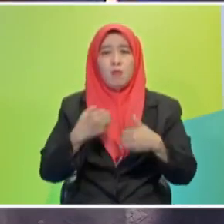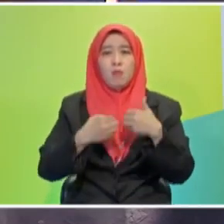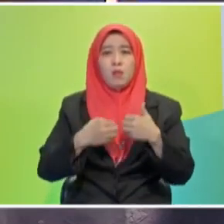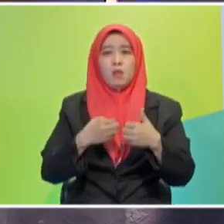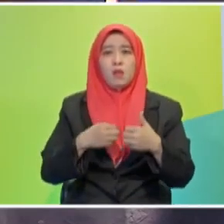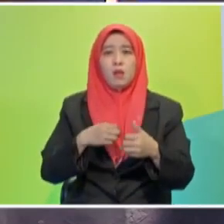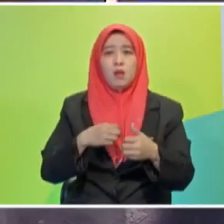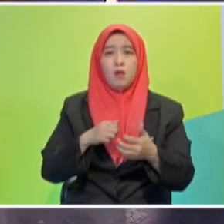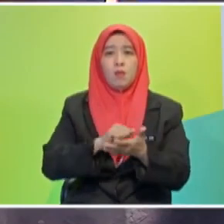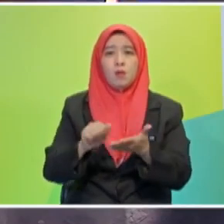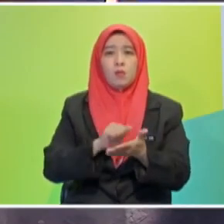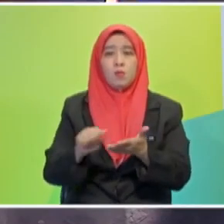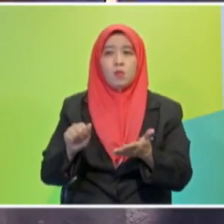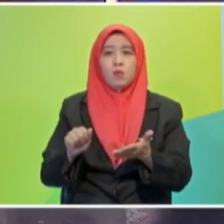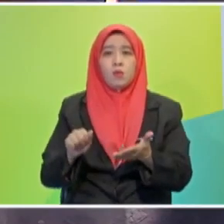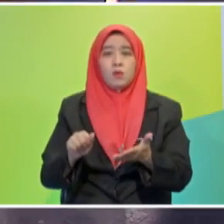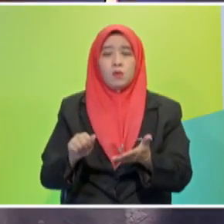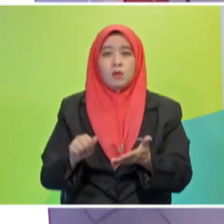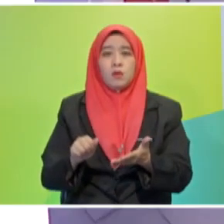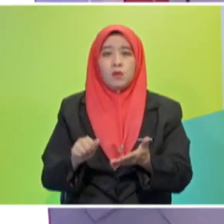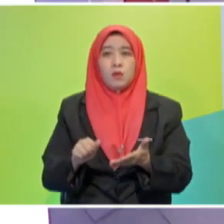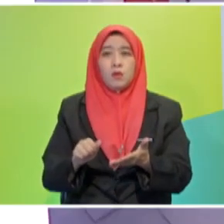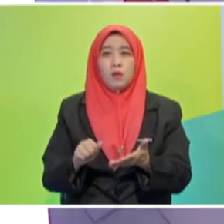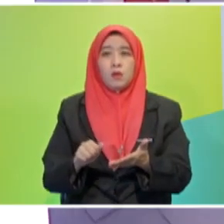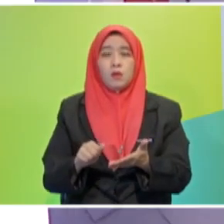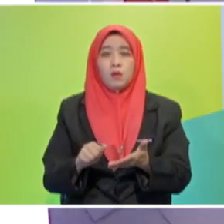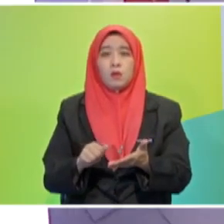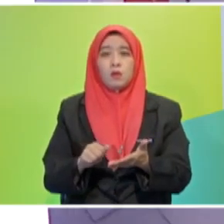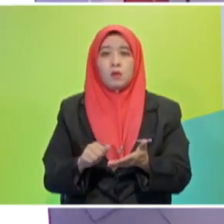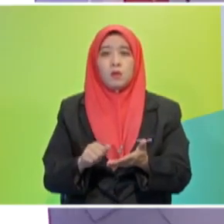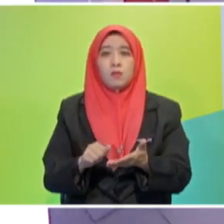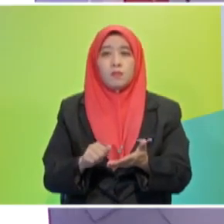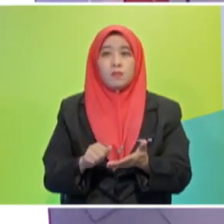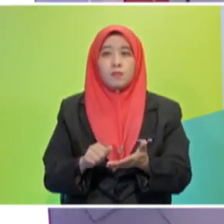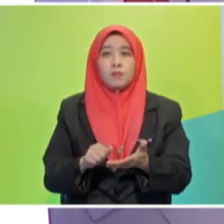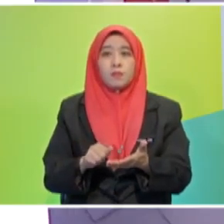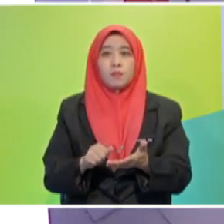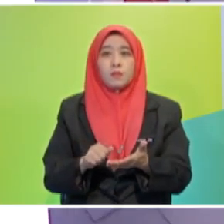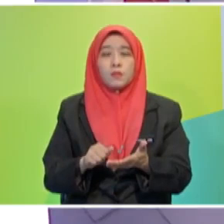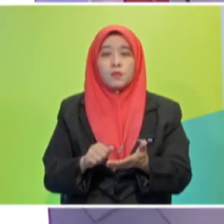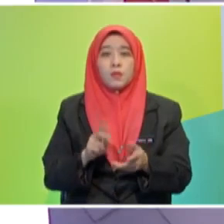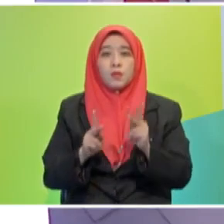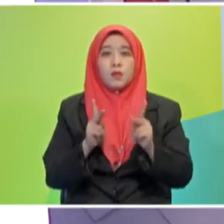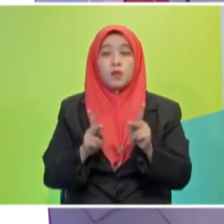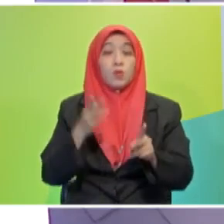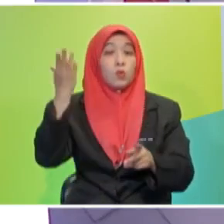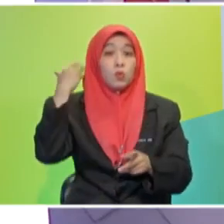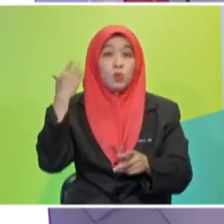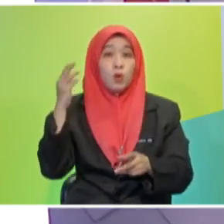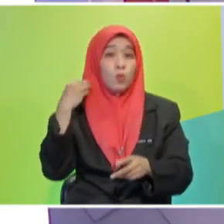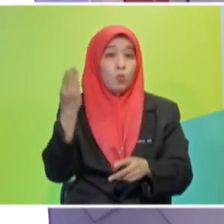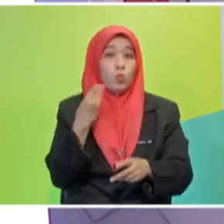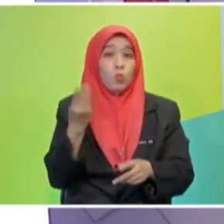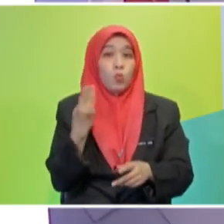Oh. Macam mana? Macam saya cerita tadi lah. Saya cerita tadi lah. Suruh putarkan mesin kan. Ni kalau